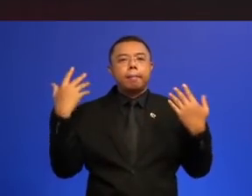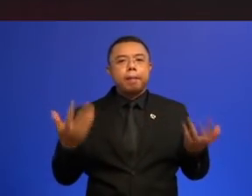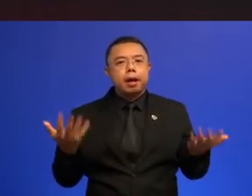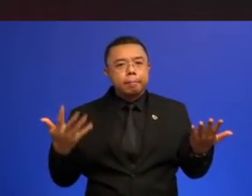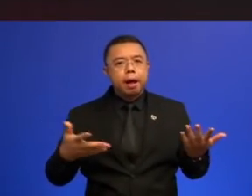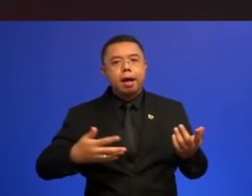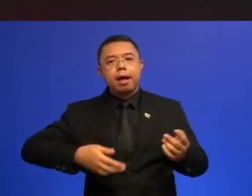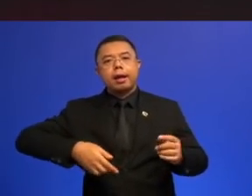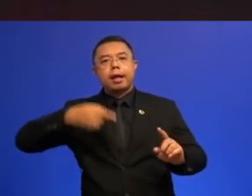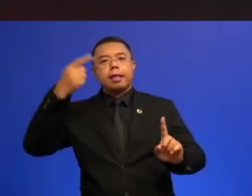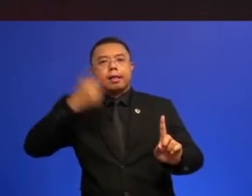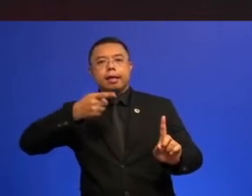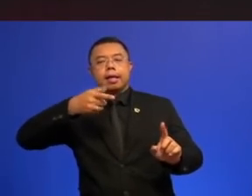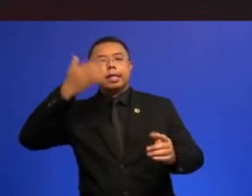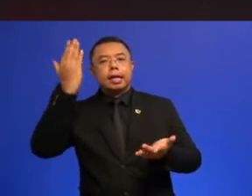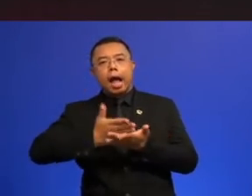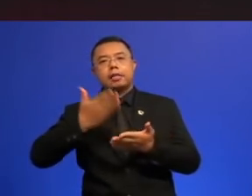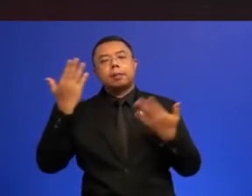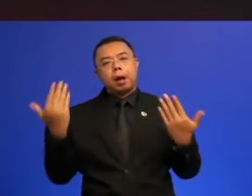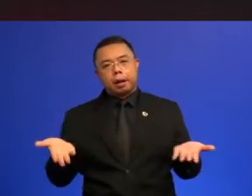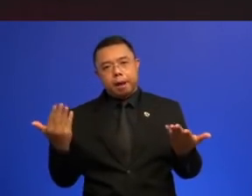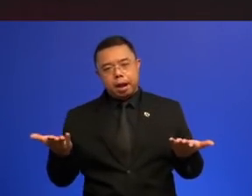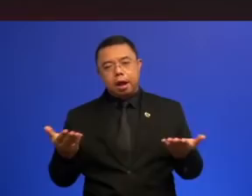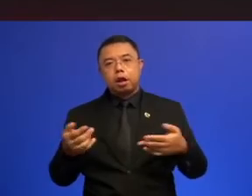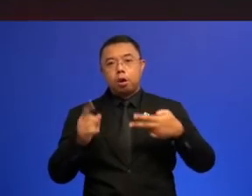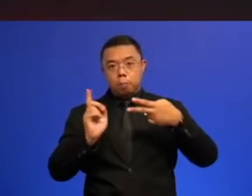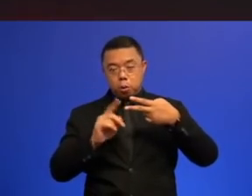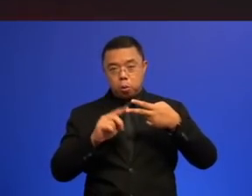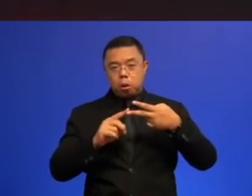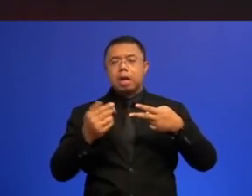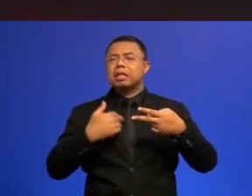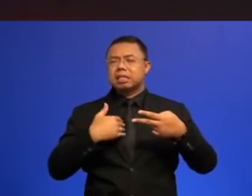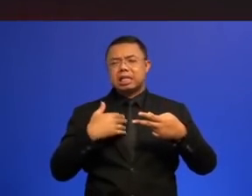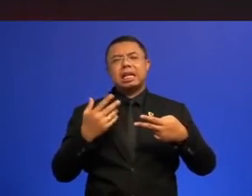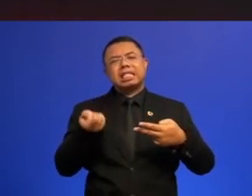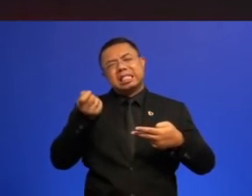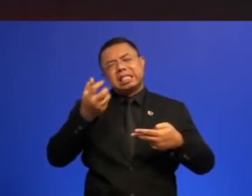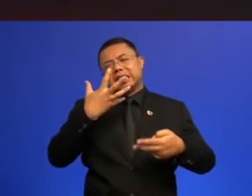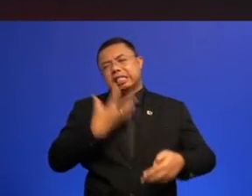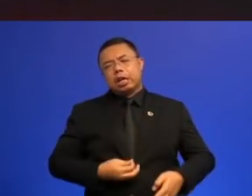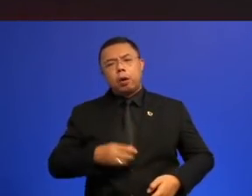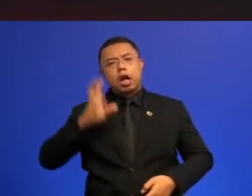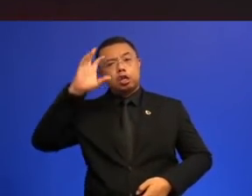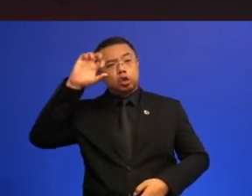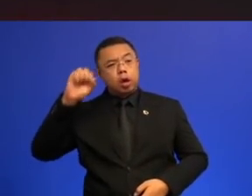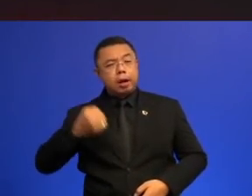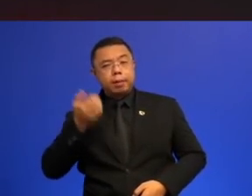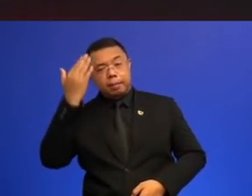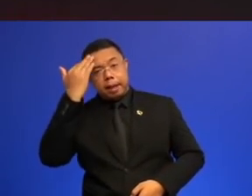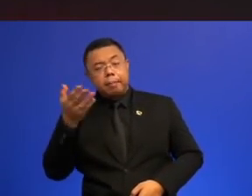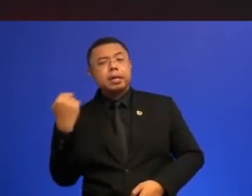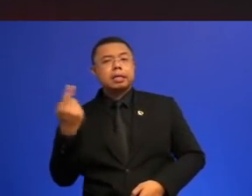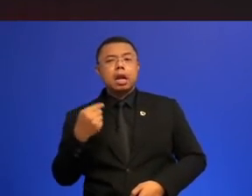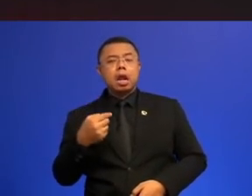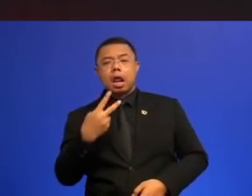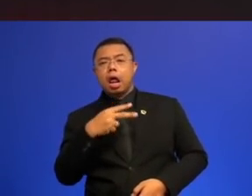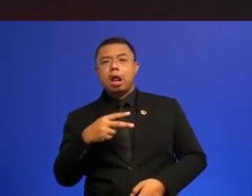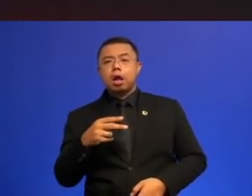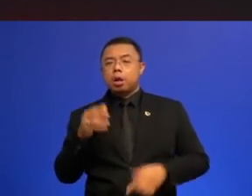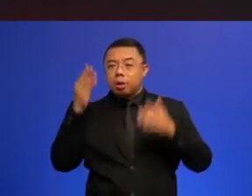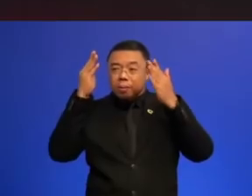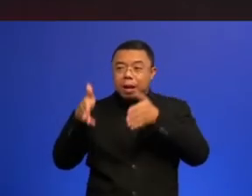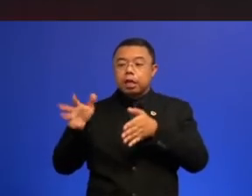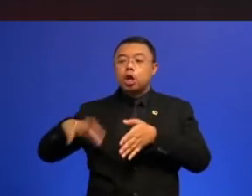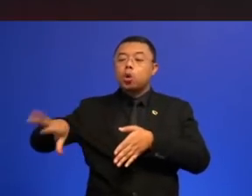cara mendisiplinkannya ya? Itu pertanyaan pertama Pak. Pertanyaan keduanya, saya juga sedikit kecewa sama suami. Karena selalu memperhatikan